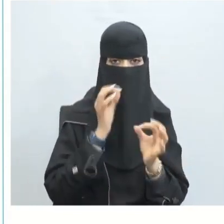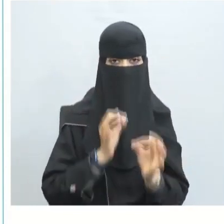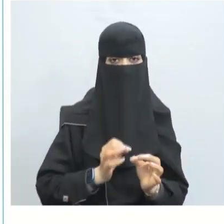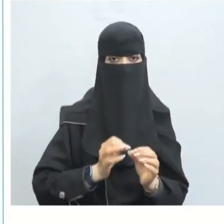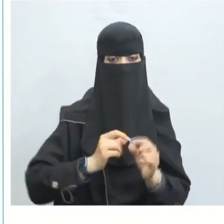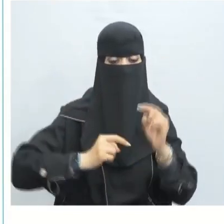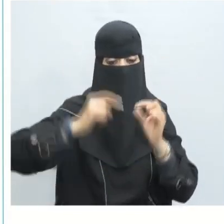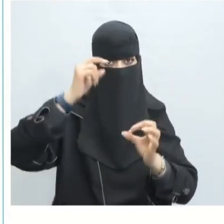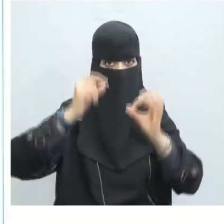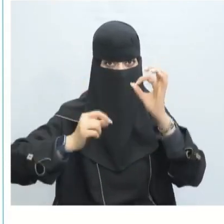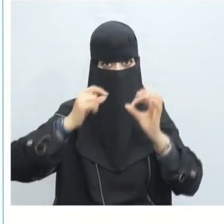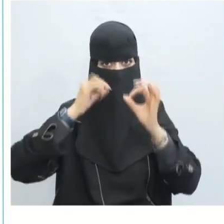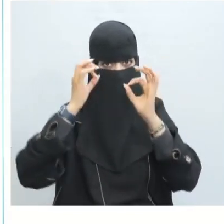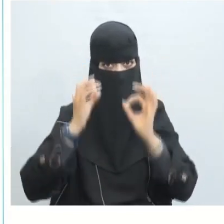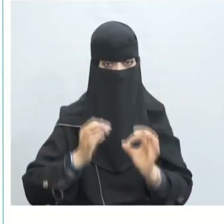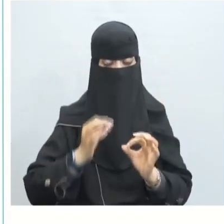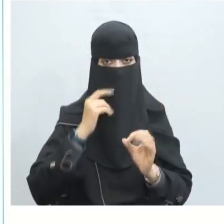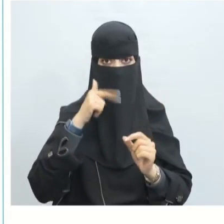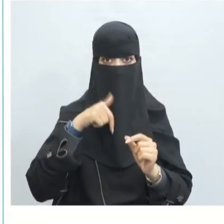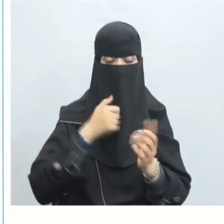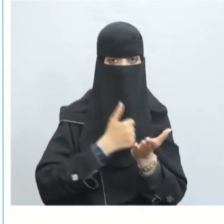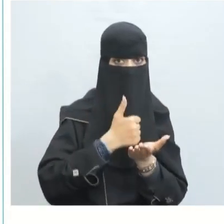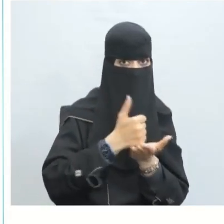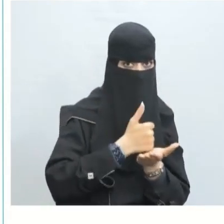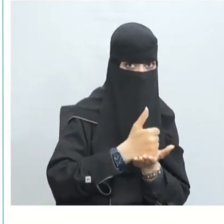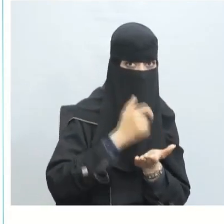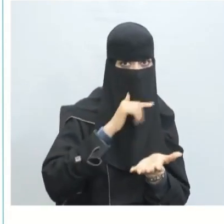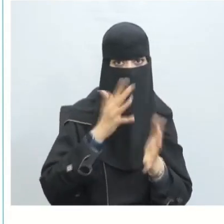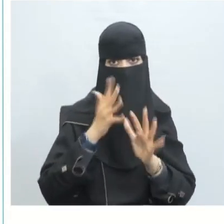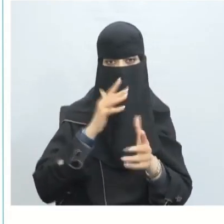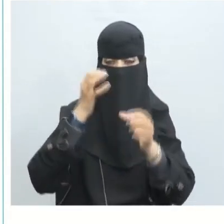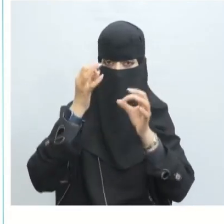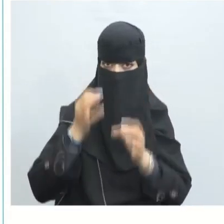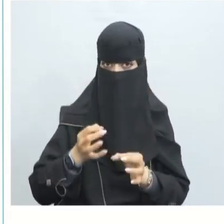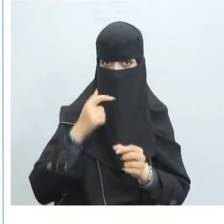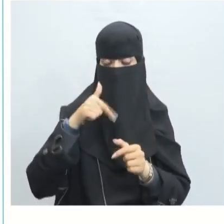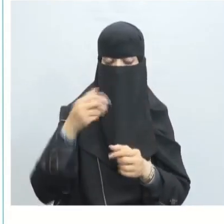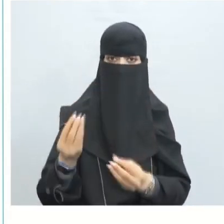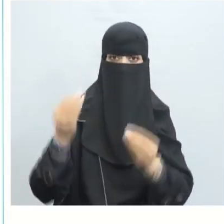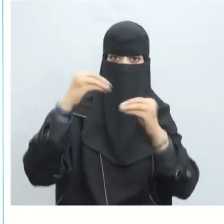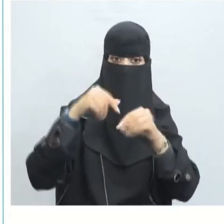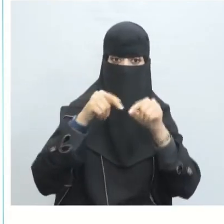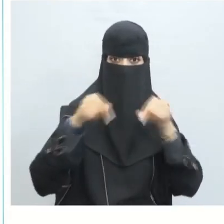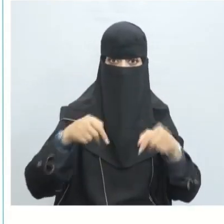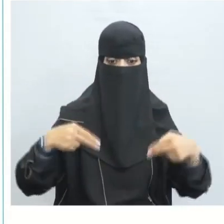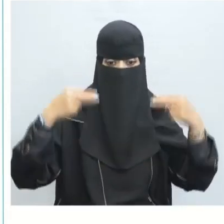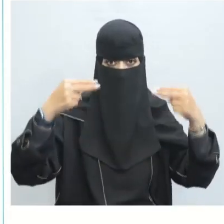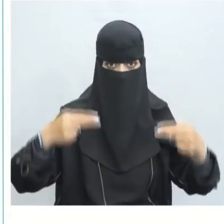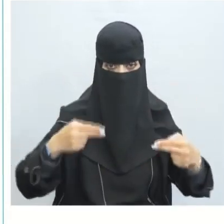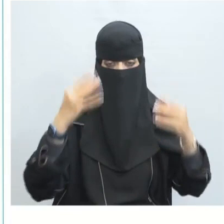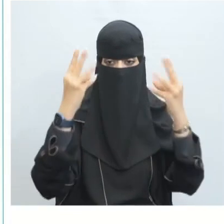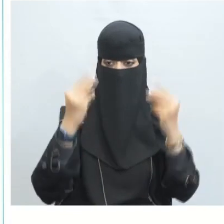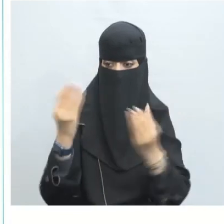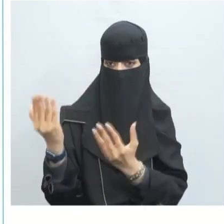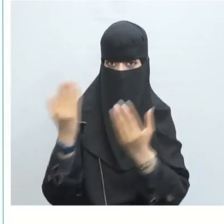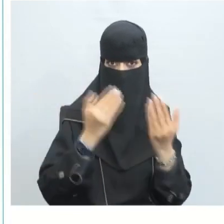نقدر ونضع الاساليب او نضع التقديرات الصحيحه لكي تكفي الفعاليه لجميع الحضور وايضا لا يكون